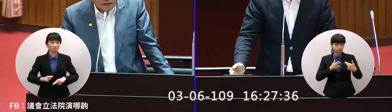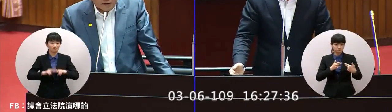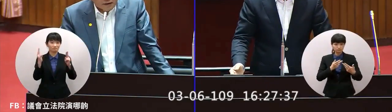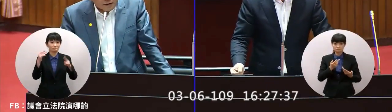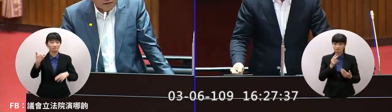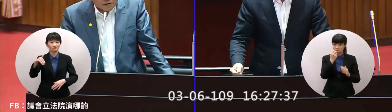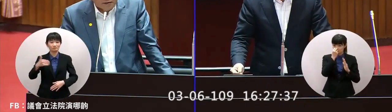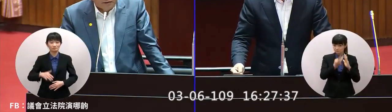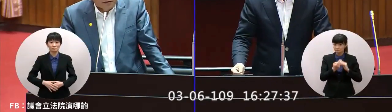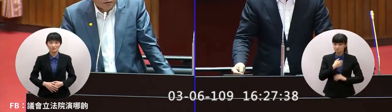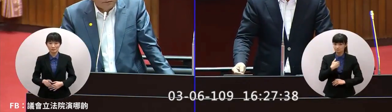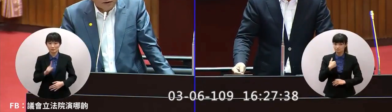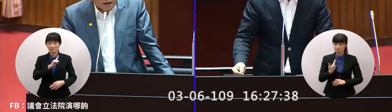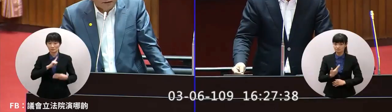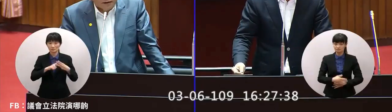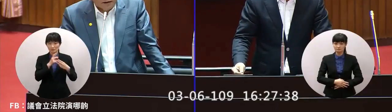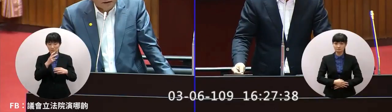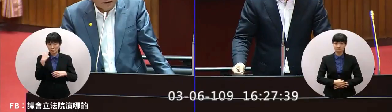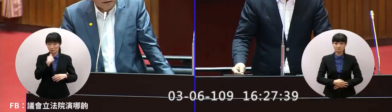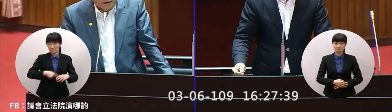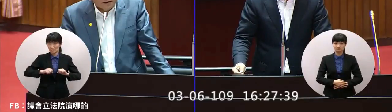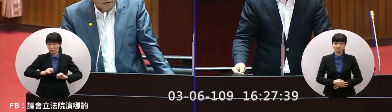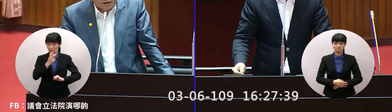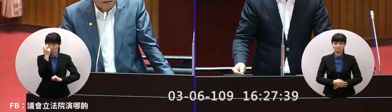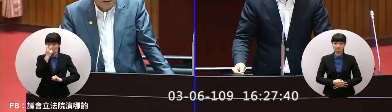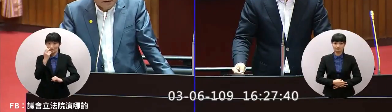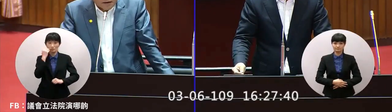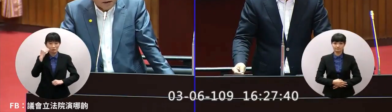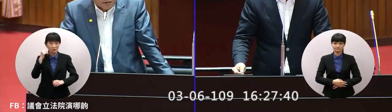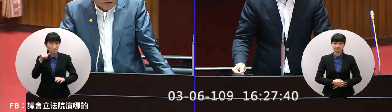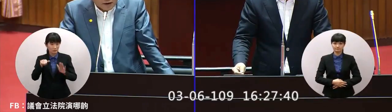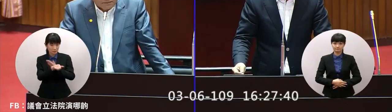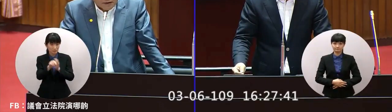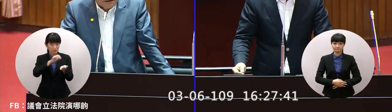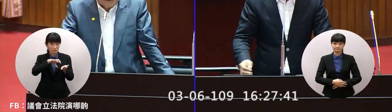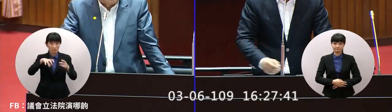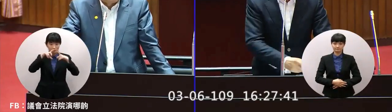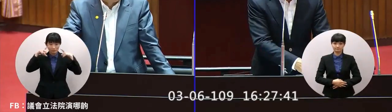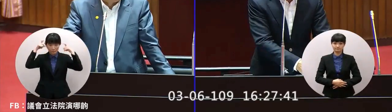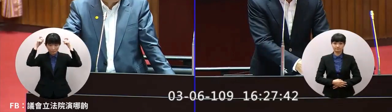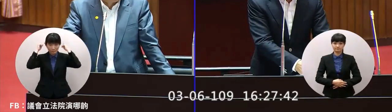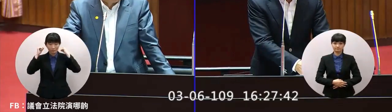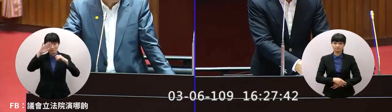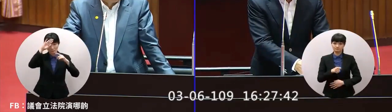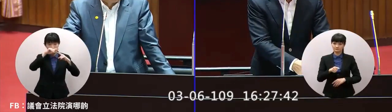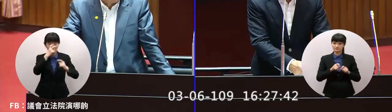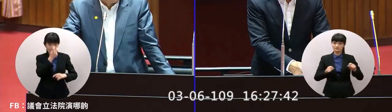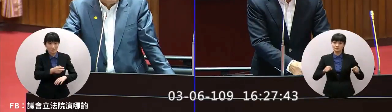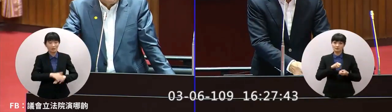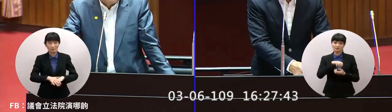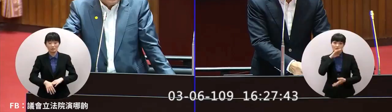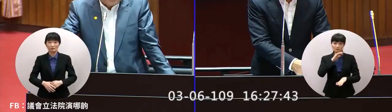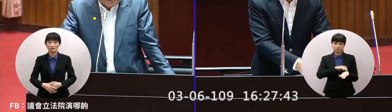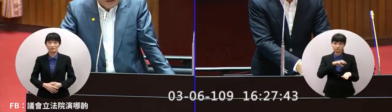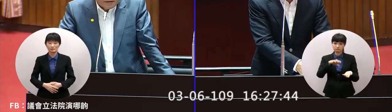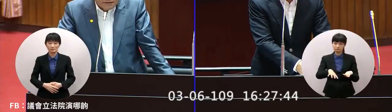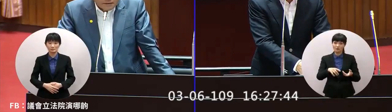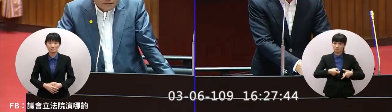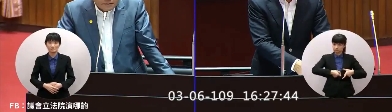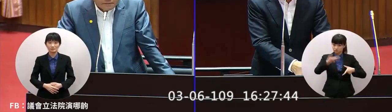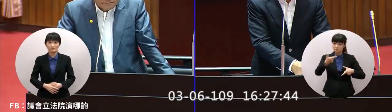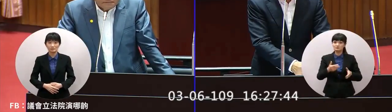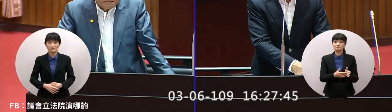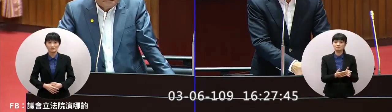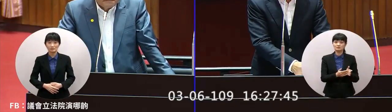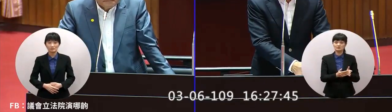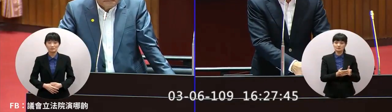自主健康管理，他可以是到医院有必要，他可以戴着口罩。好，去看病。 但是长庚的公告已经帮你贴这样了，他是居家检